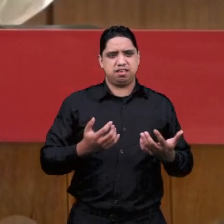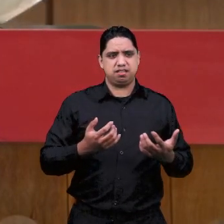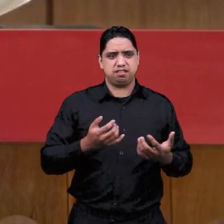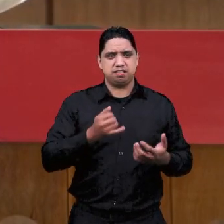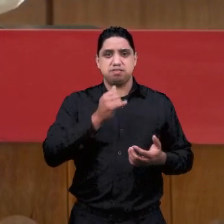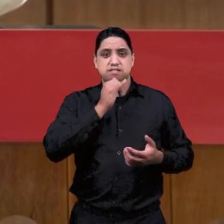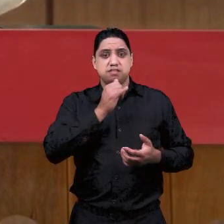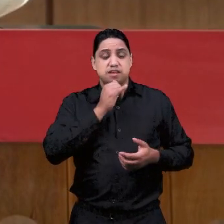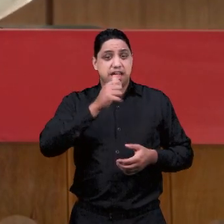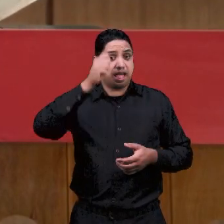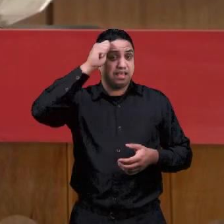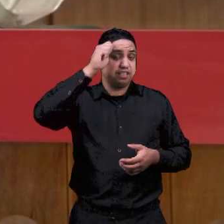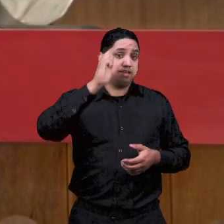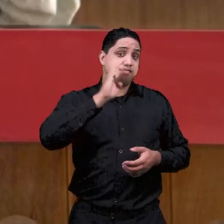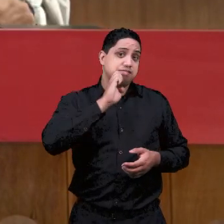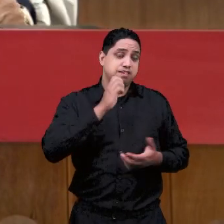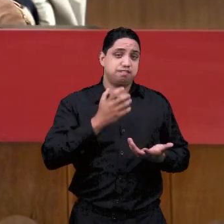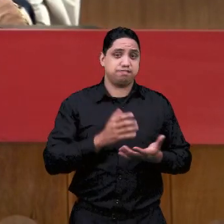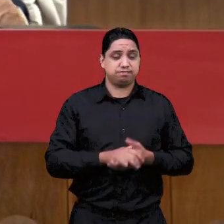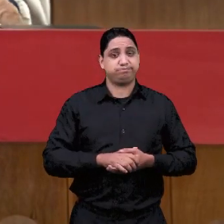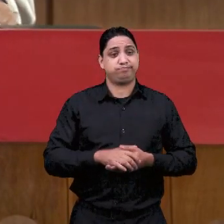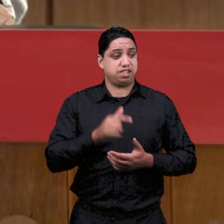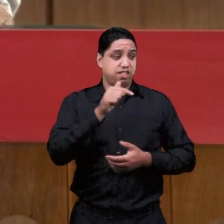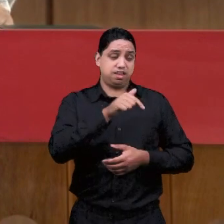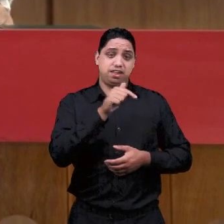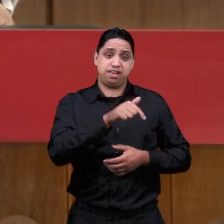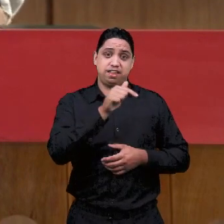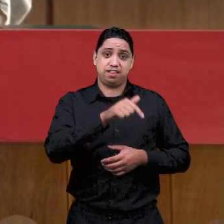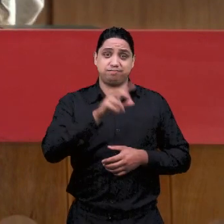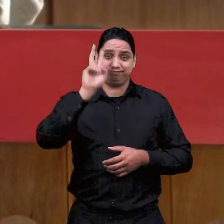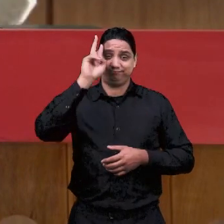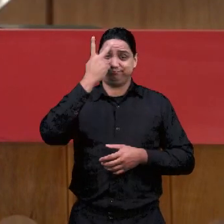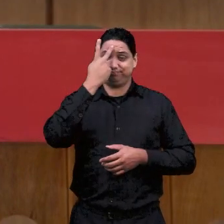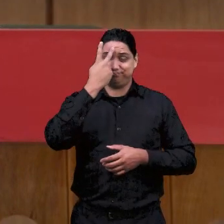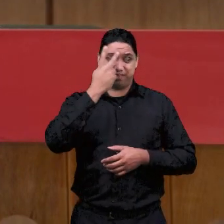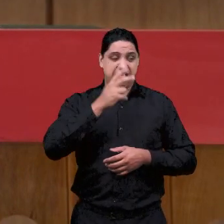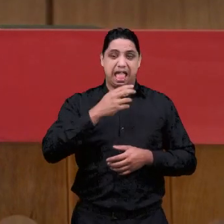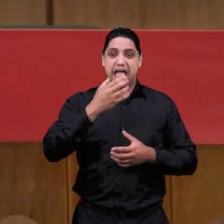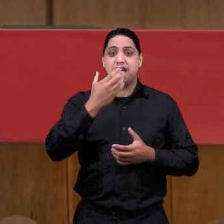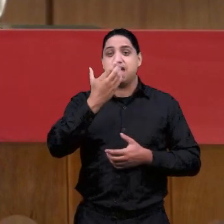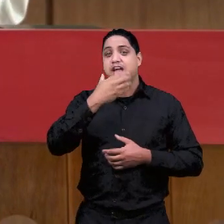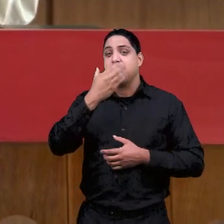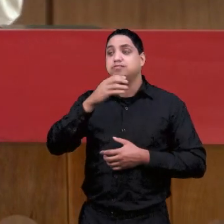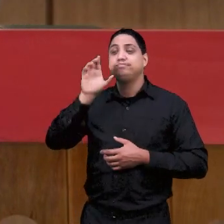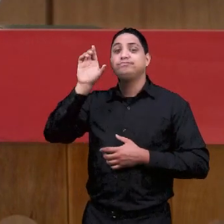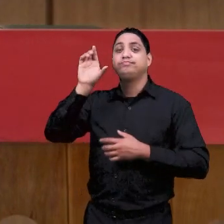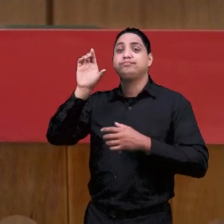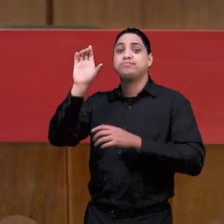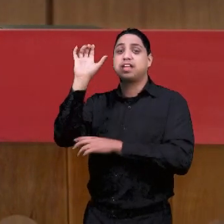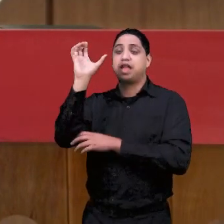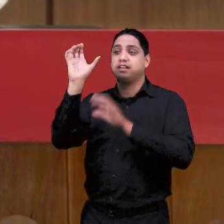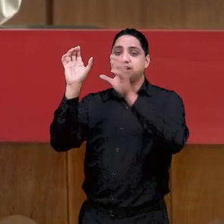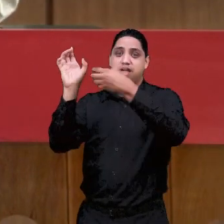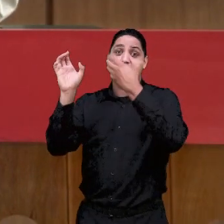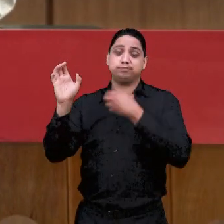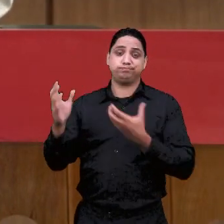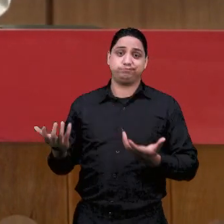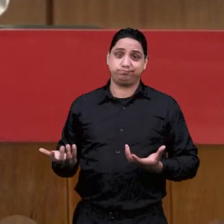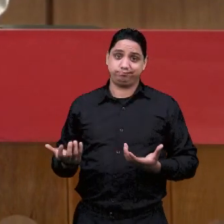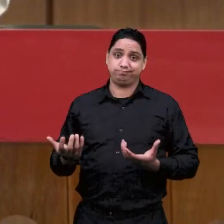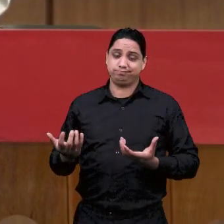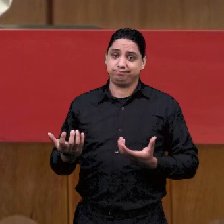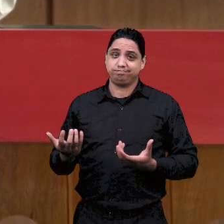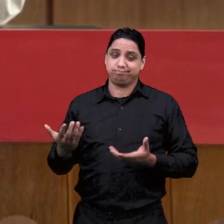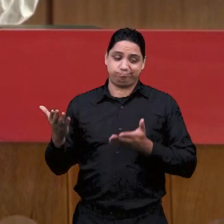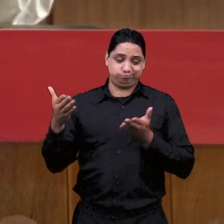une rébellion, ça c'est le problème. Donc, quand je dis, le Seigneur m'a appelé,